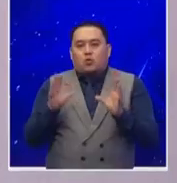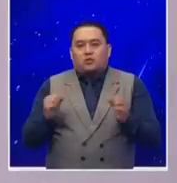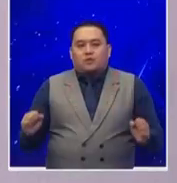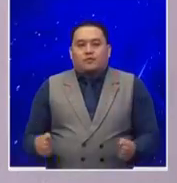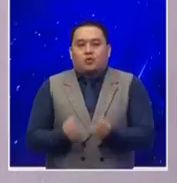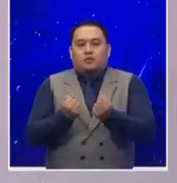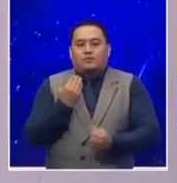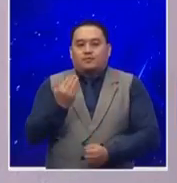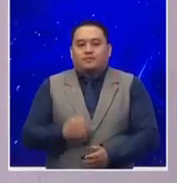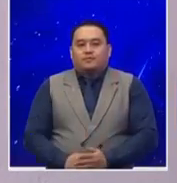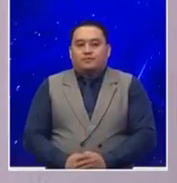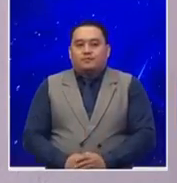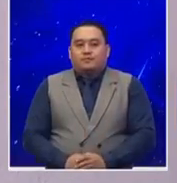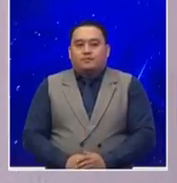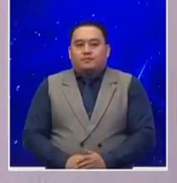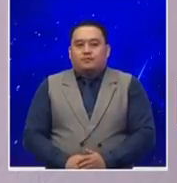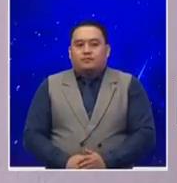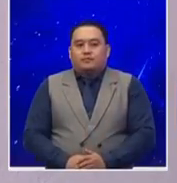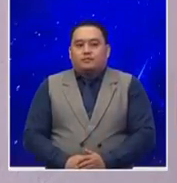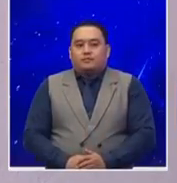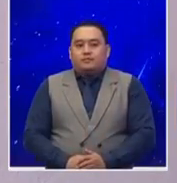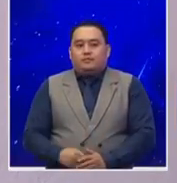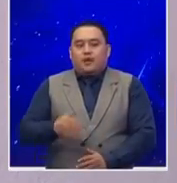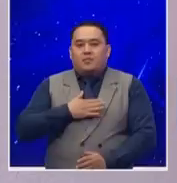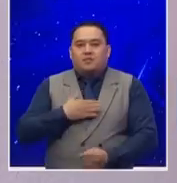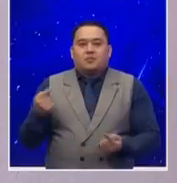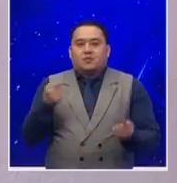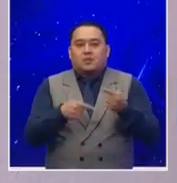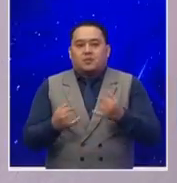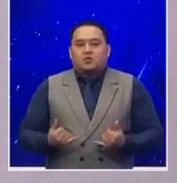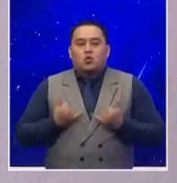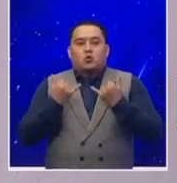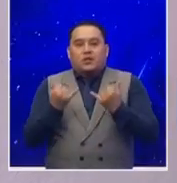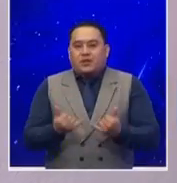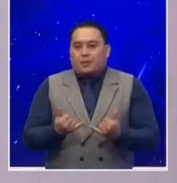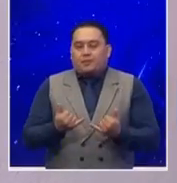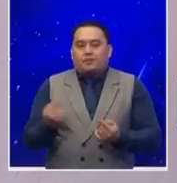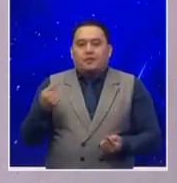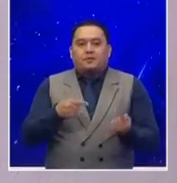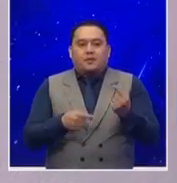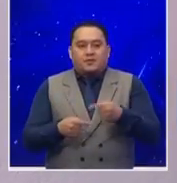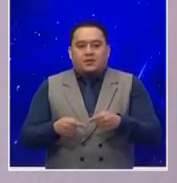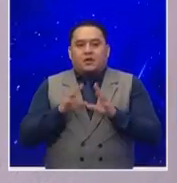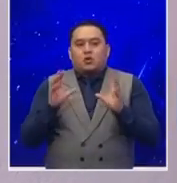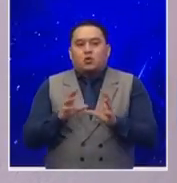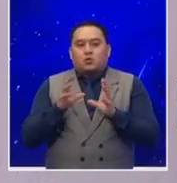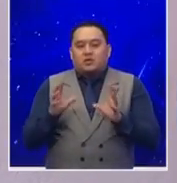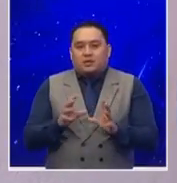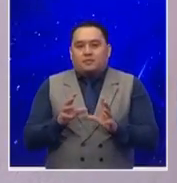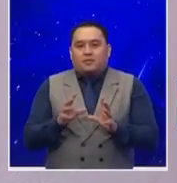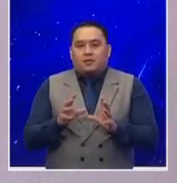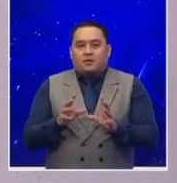бауырмал. Ағасы бар, інісі бар, інісі бар дейді ғой. Сол сияқты бір-бірімізді құрметтеп, бір-бірімізді аялап, әйтеуір